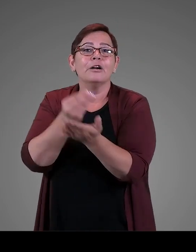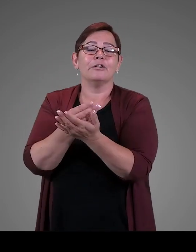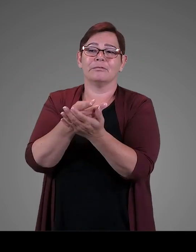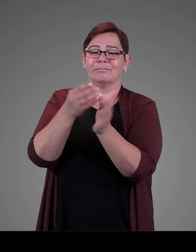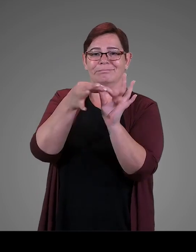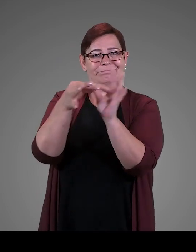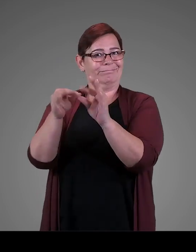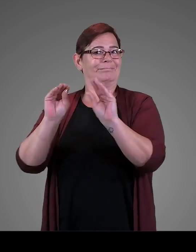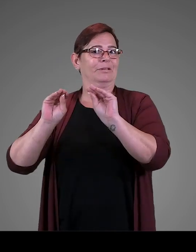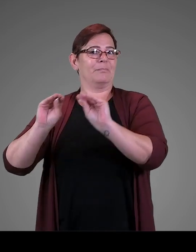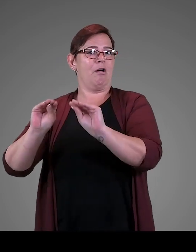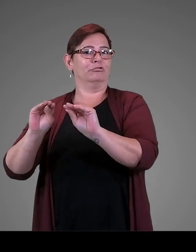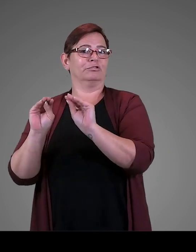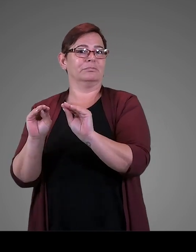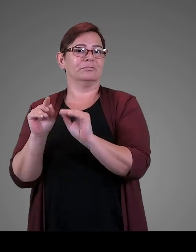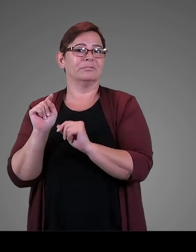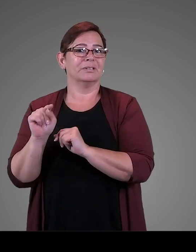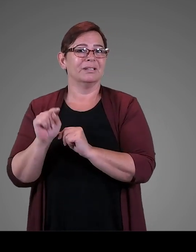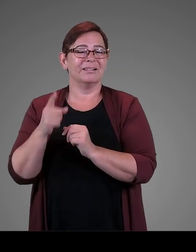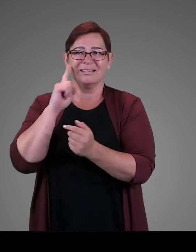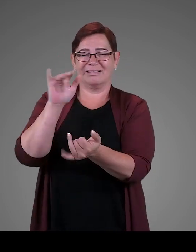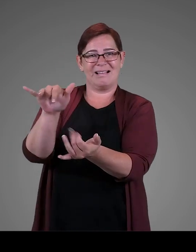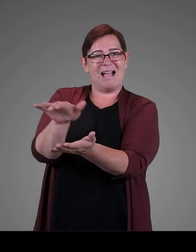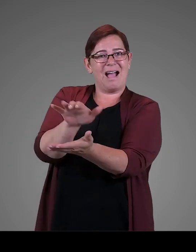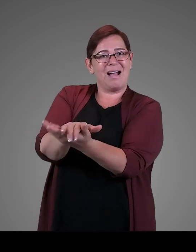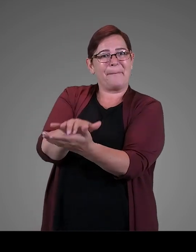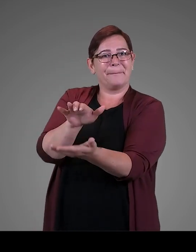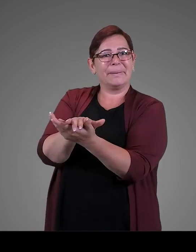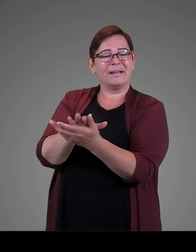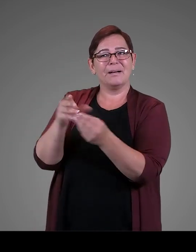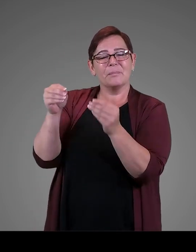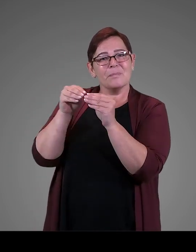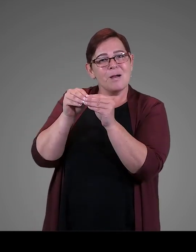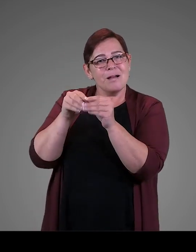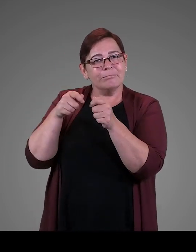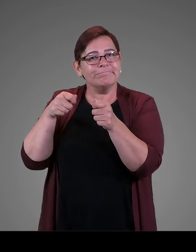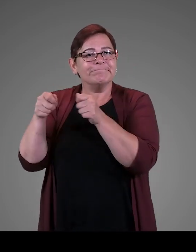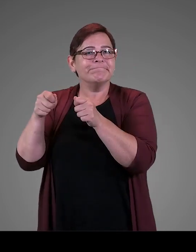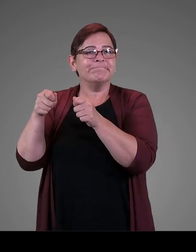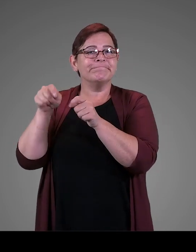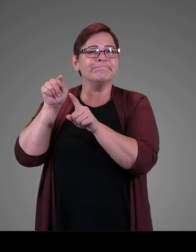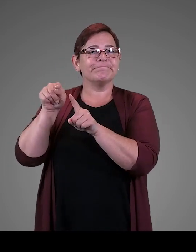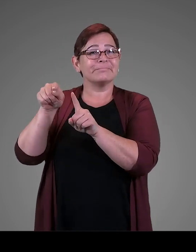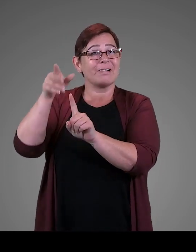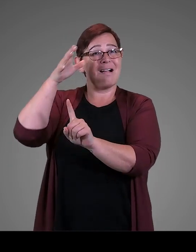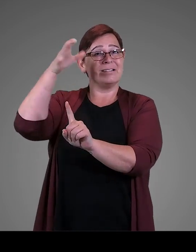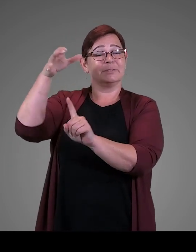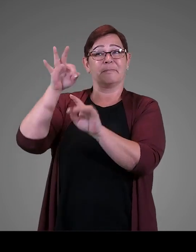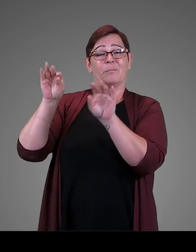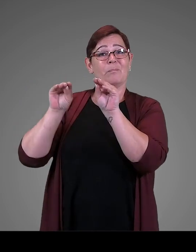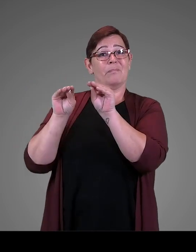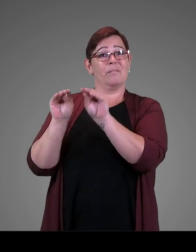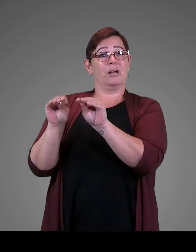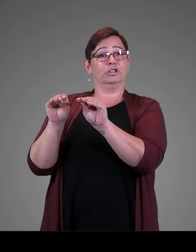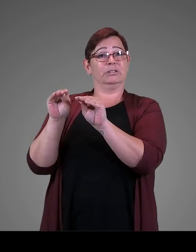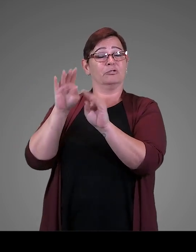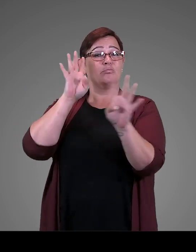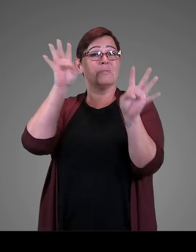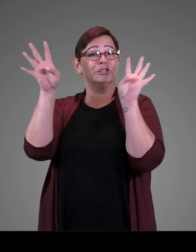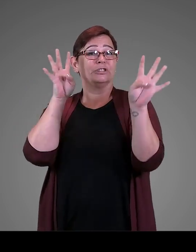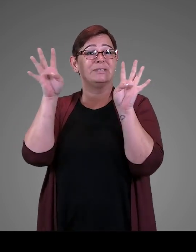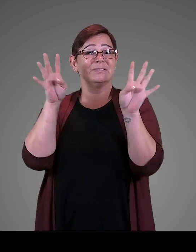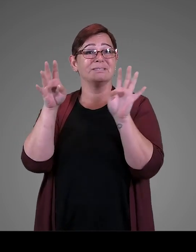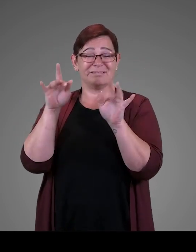terme s'est intégré lentement dans les centres d'artistes, autant dans les bailleurs de fonds que la pédagogie, c'est plus juste scolaire et